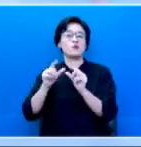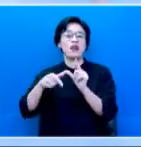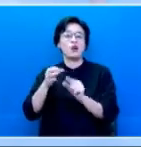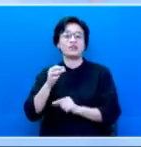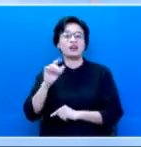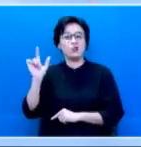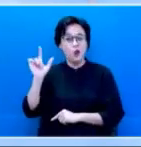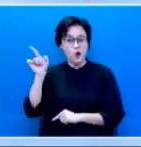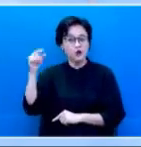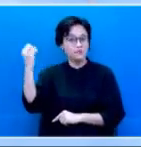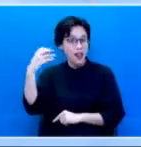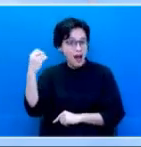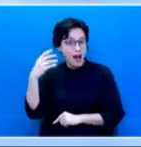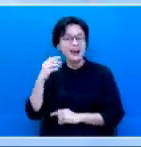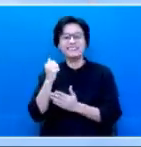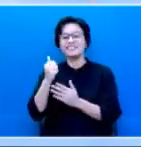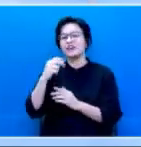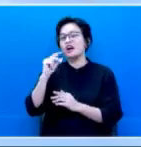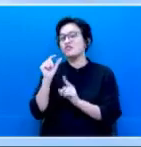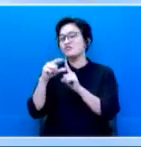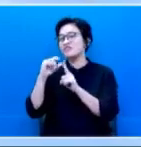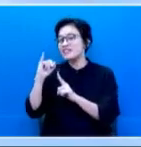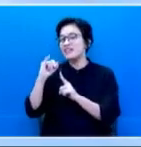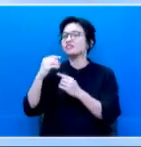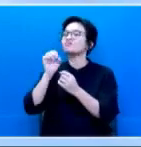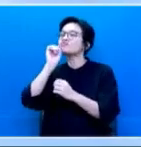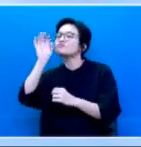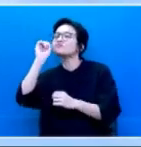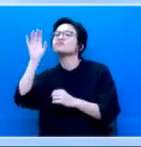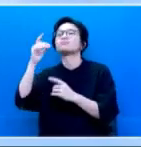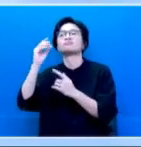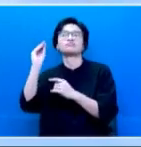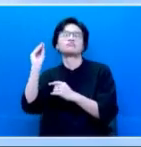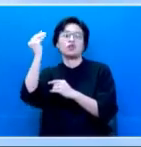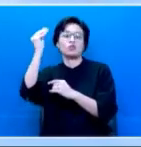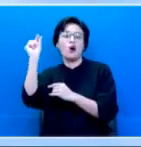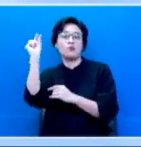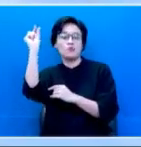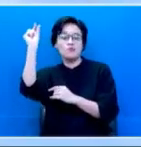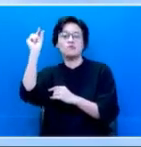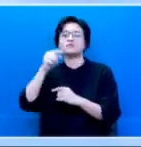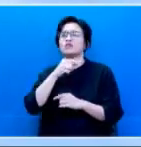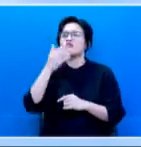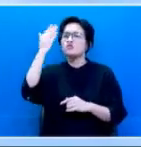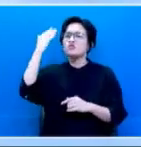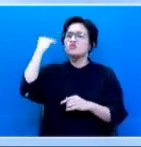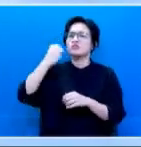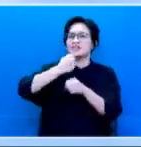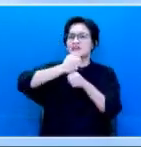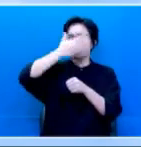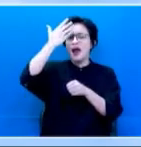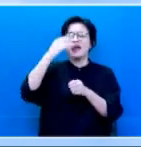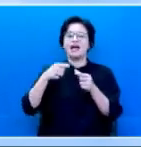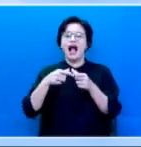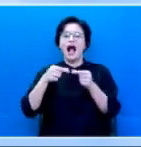makkang kemarin sudah melaporkan kepada ibu ketua umum karena mas Gibran dulu diberikan eh KTA